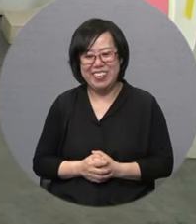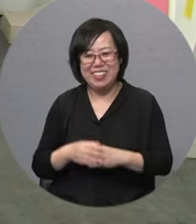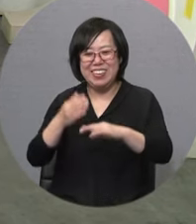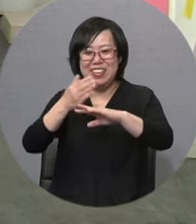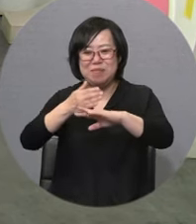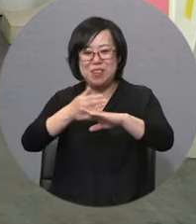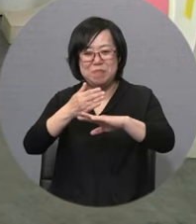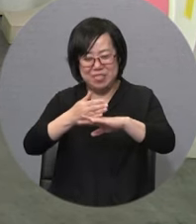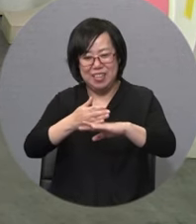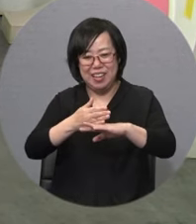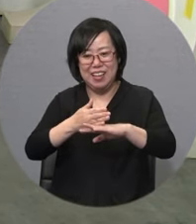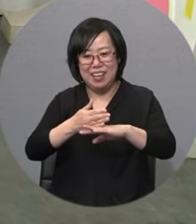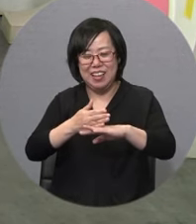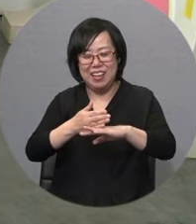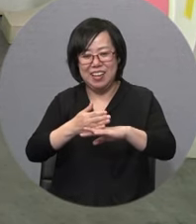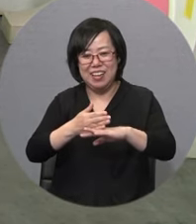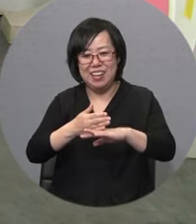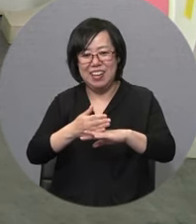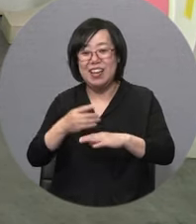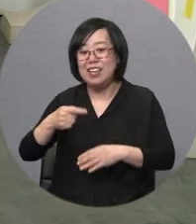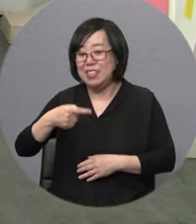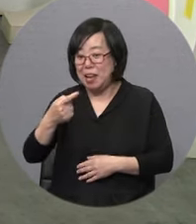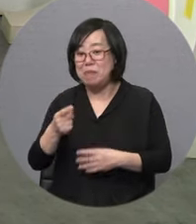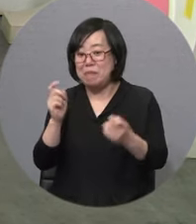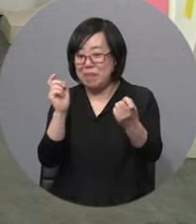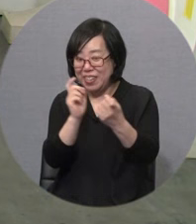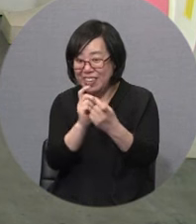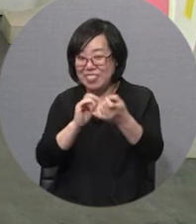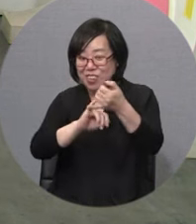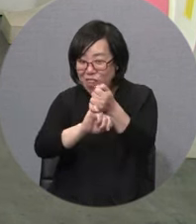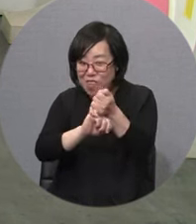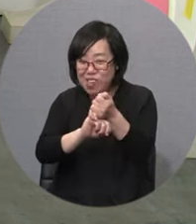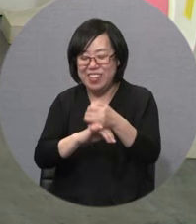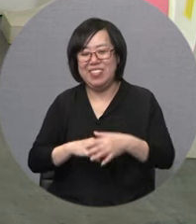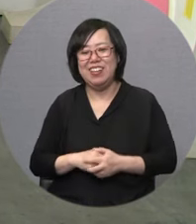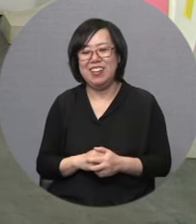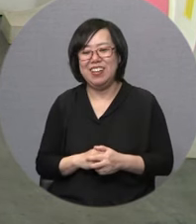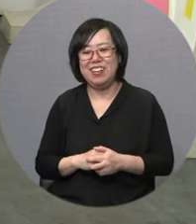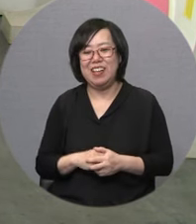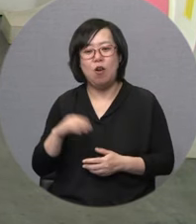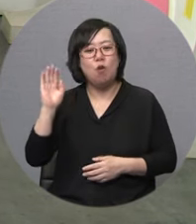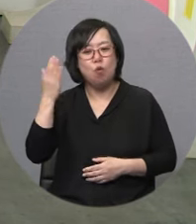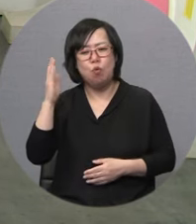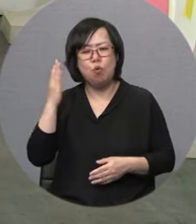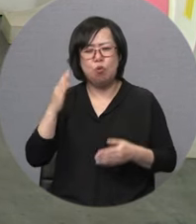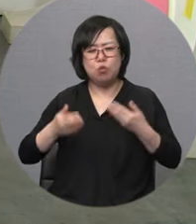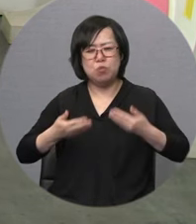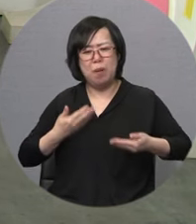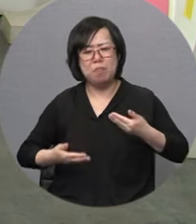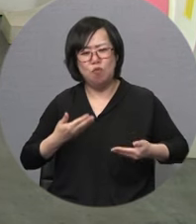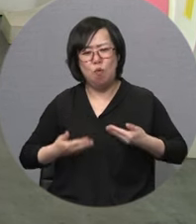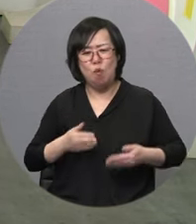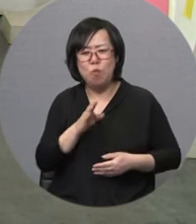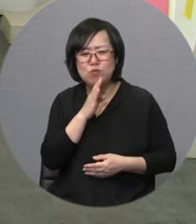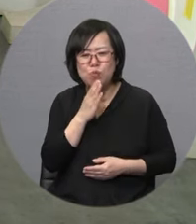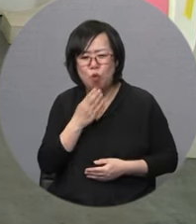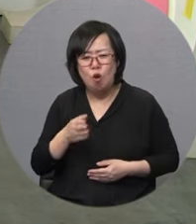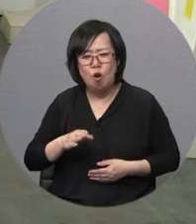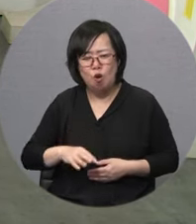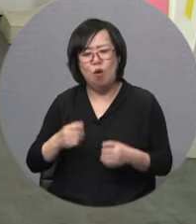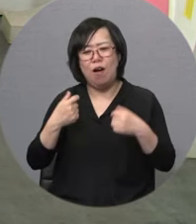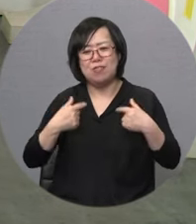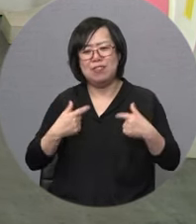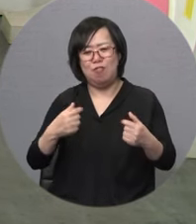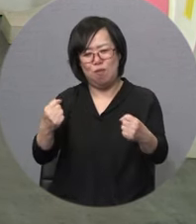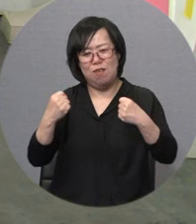네네. 네, 같이 찾아뵙겠습니다. 네네. 네. 저 두 분 한번 좀 말씀 좀 네. 네, 요즘 많이 바쁘시죠? 건강 잘 챙기시고요. 예. 예. 오늘